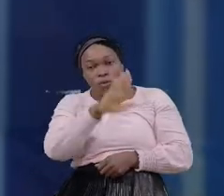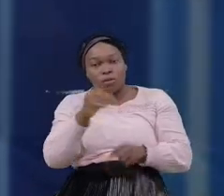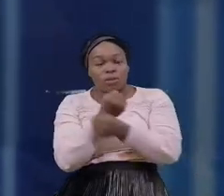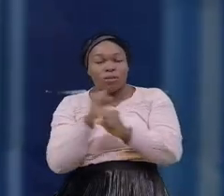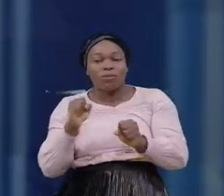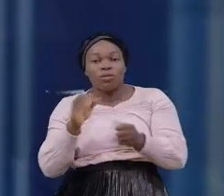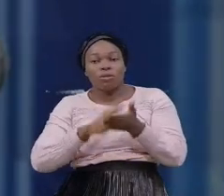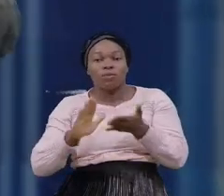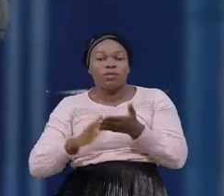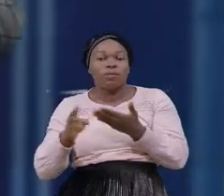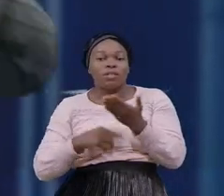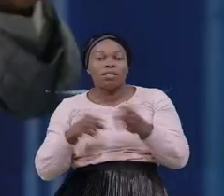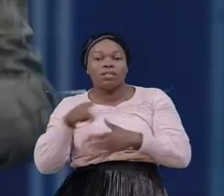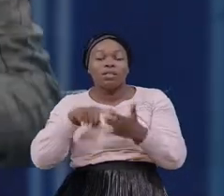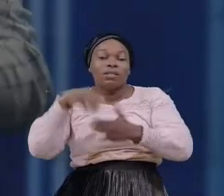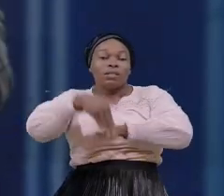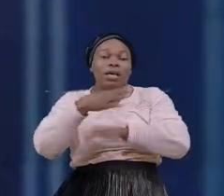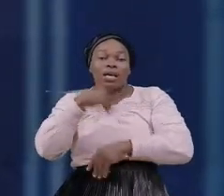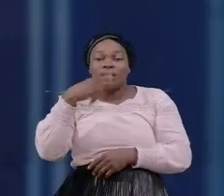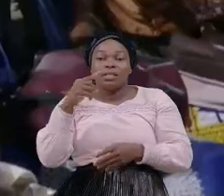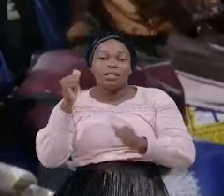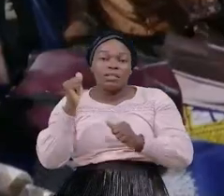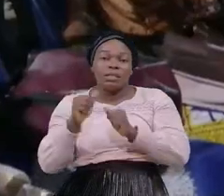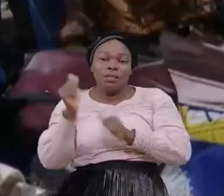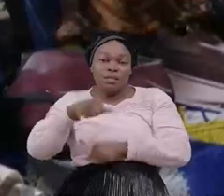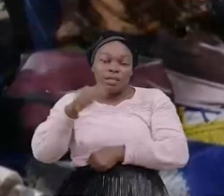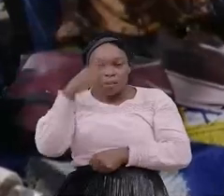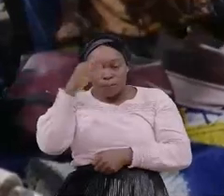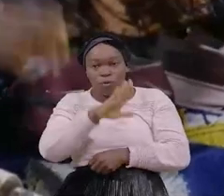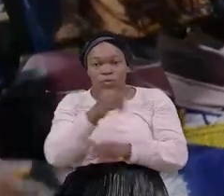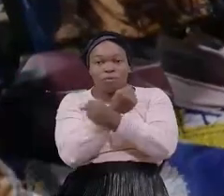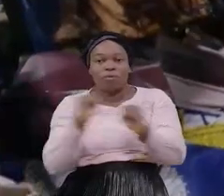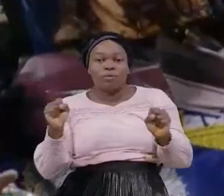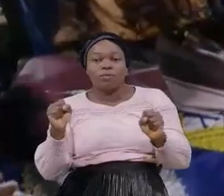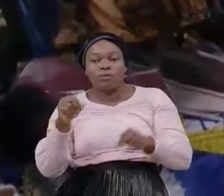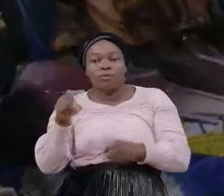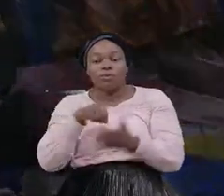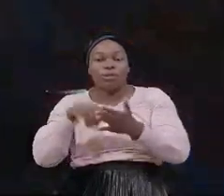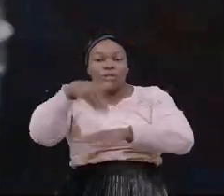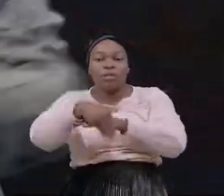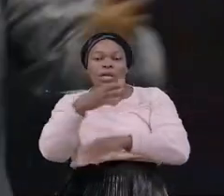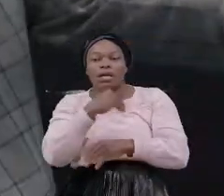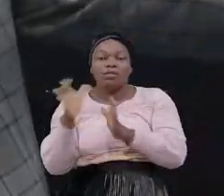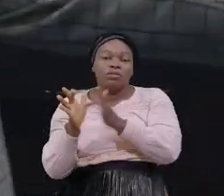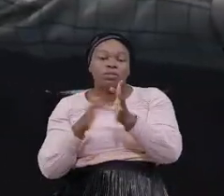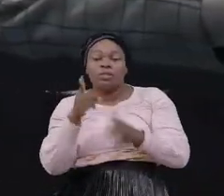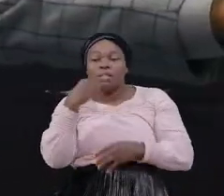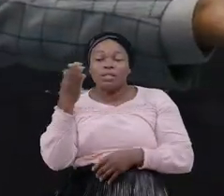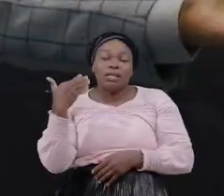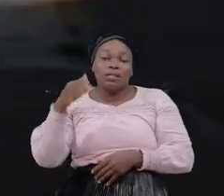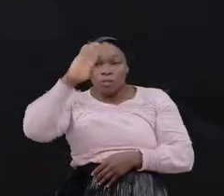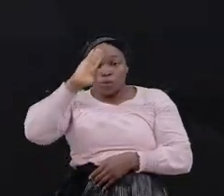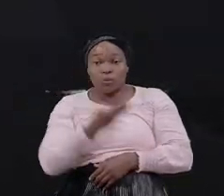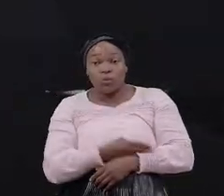ce soir. Il dit oui pour votre rédemption ce soir. Jésus a dit,